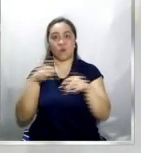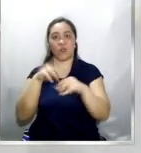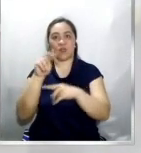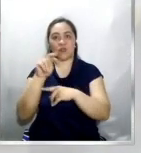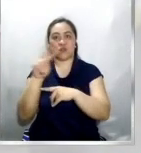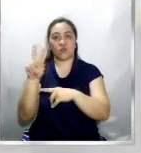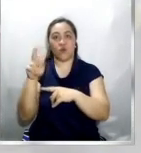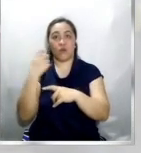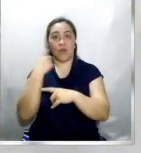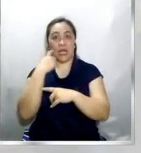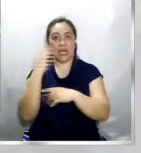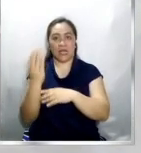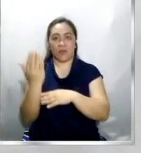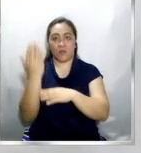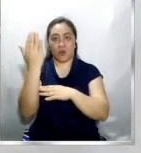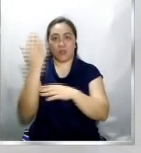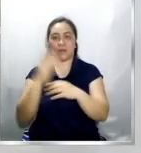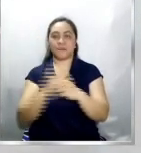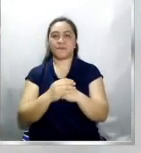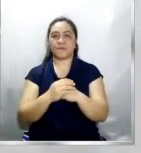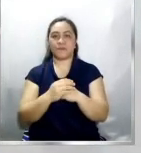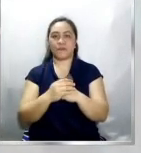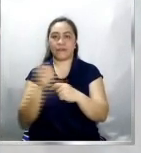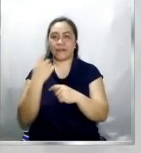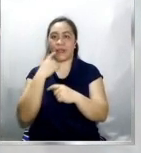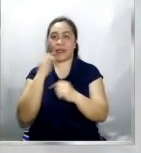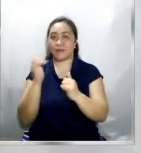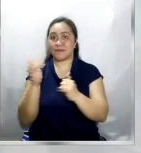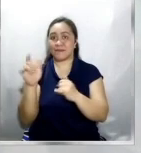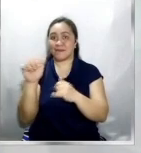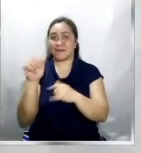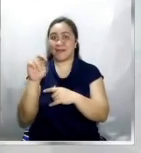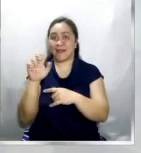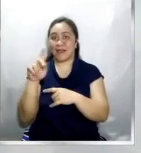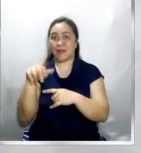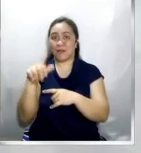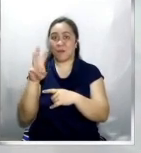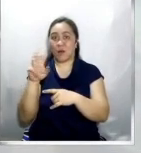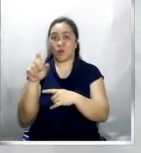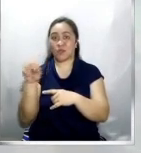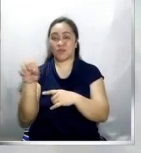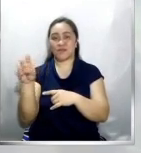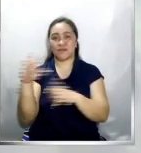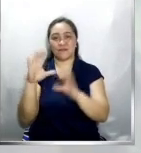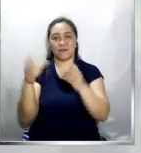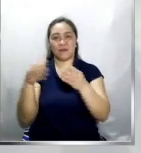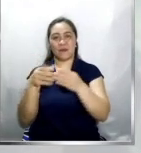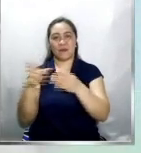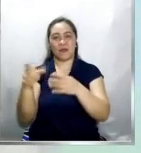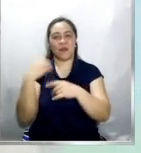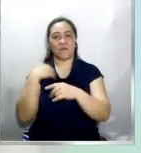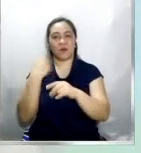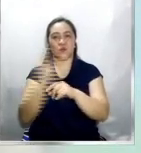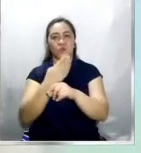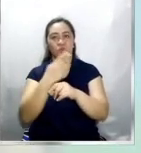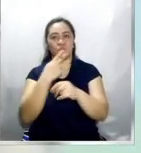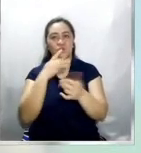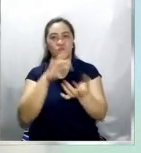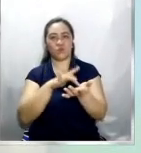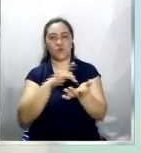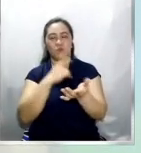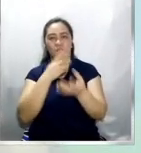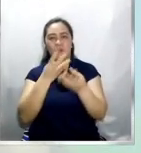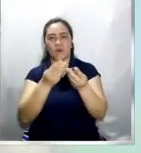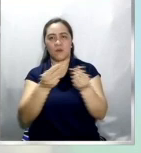araw. Ayon kay dating Anakpawis Party List Representative Ariel Casilao, ginagamot daw noon si Echanis at hindi armado